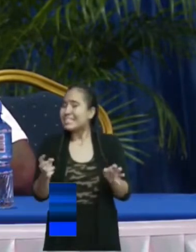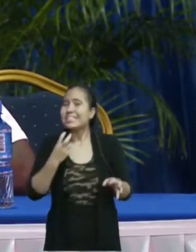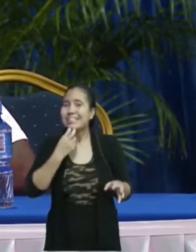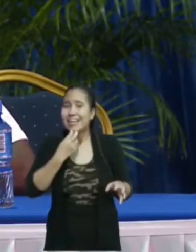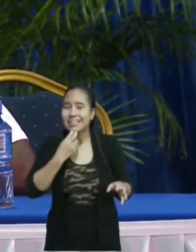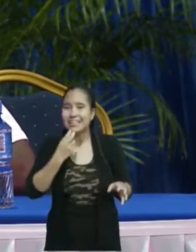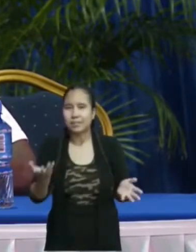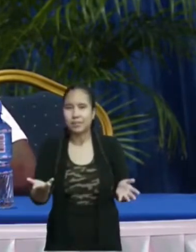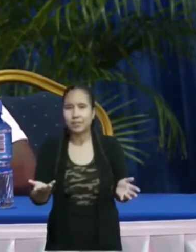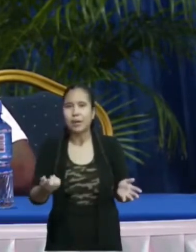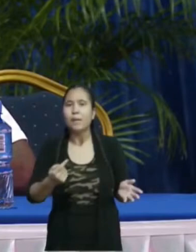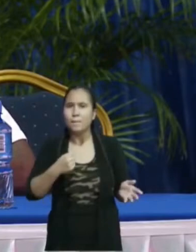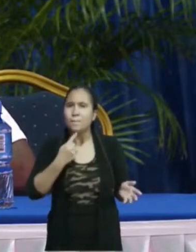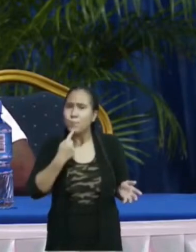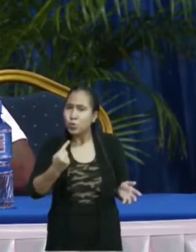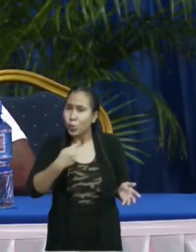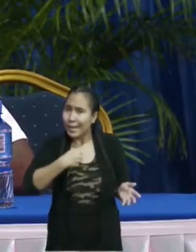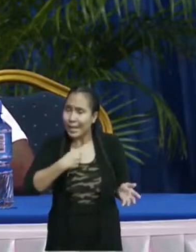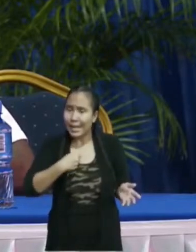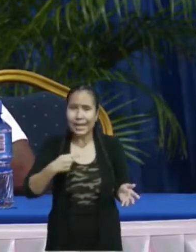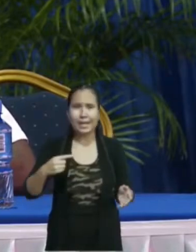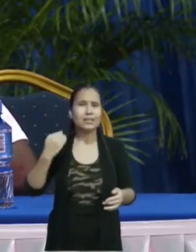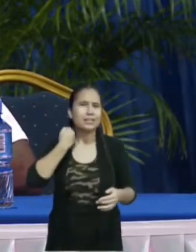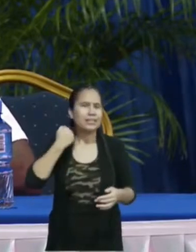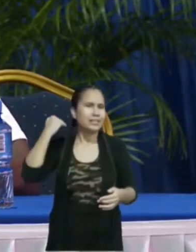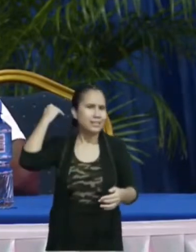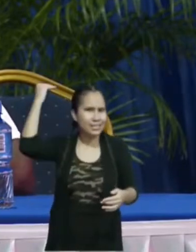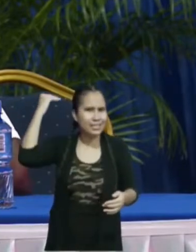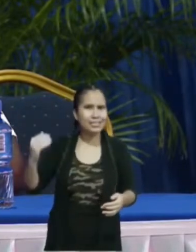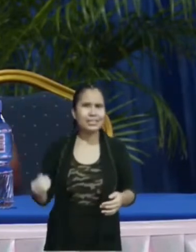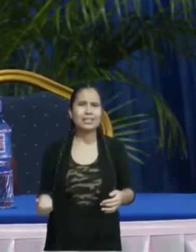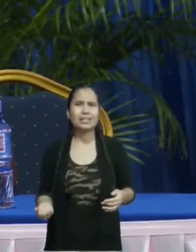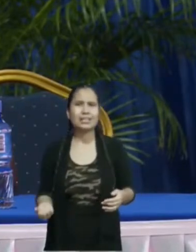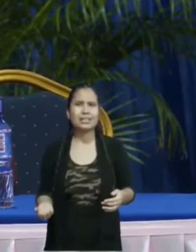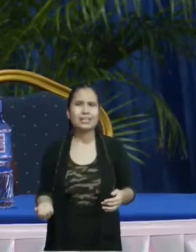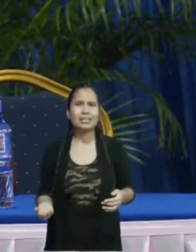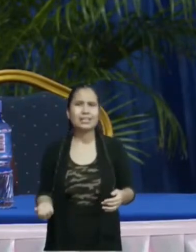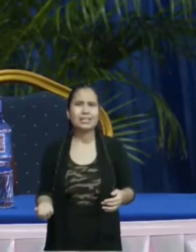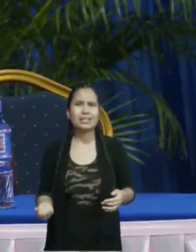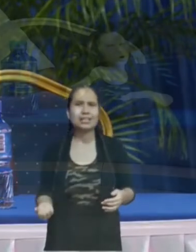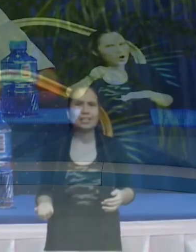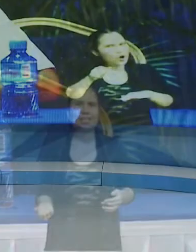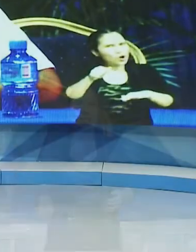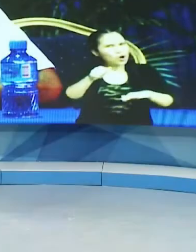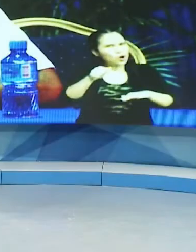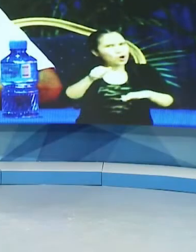zoals koorts, zoals hoesten, zoals niezen, hoofdpijn, diarree, etc.